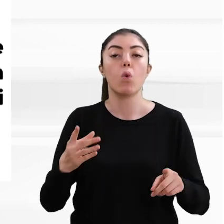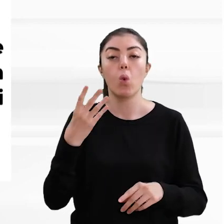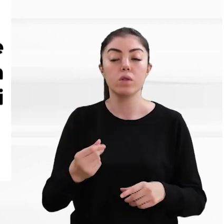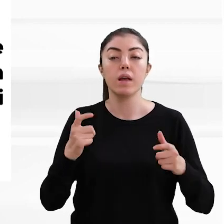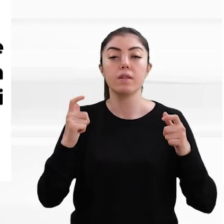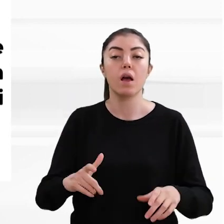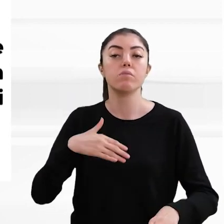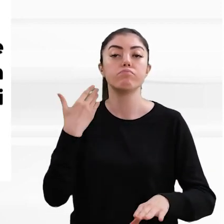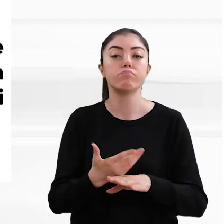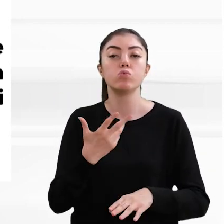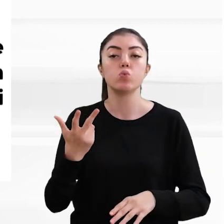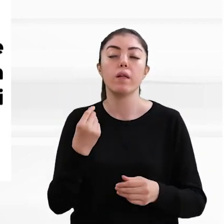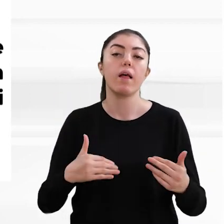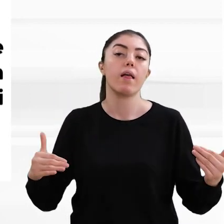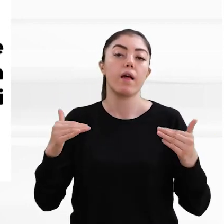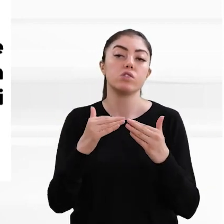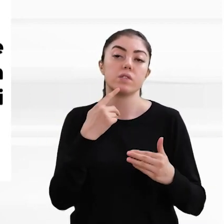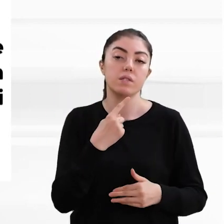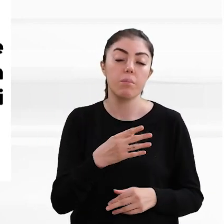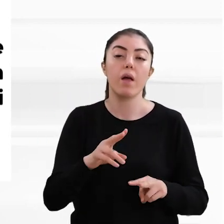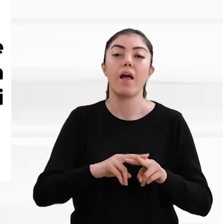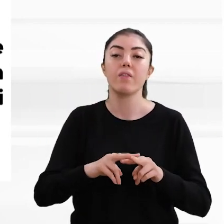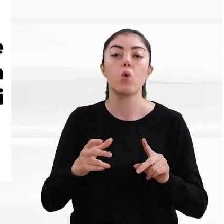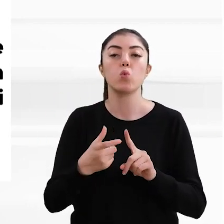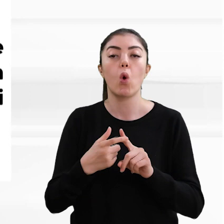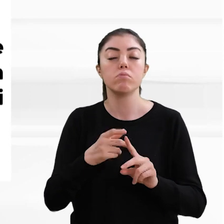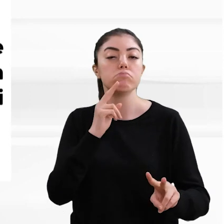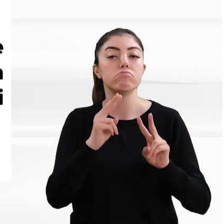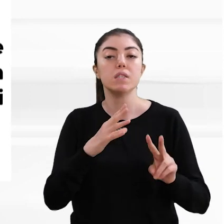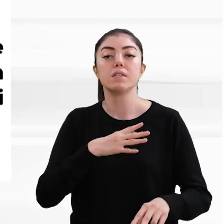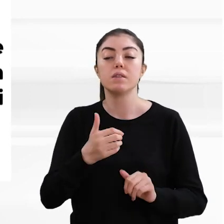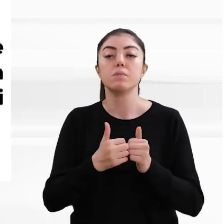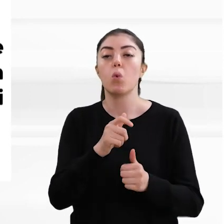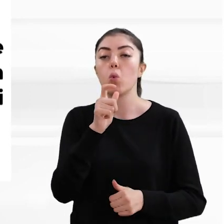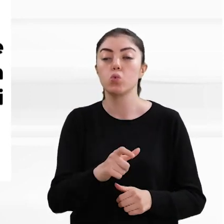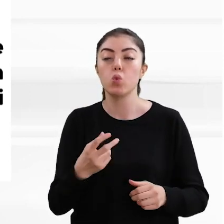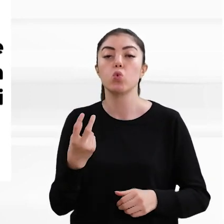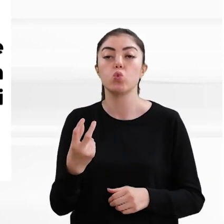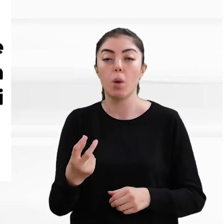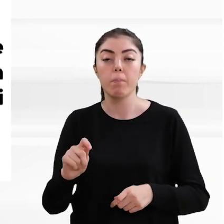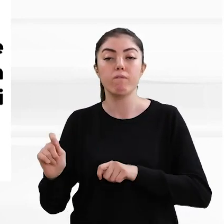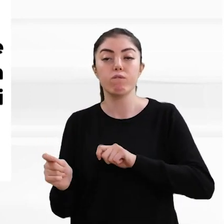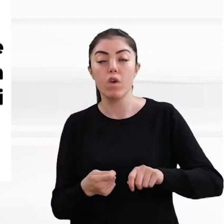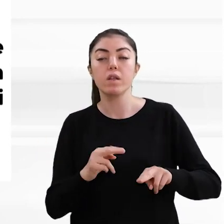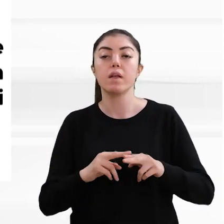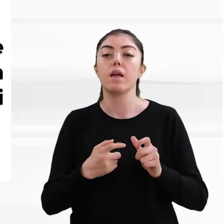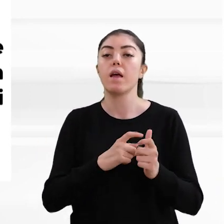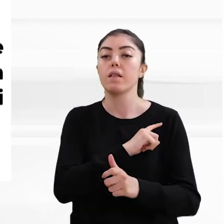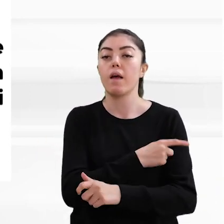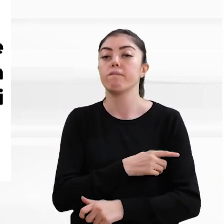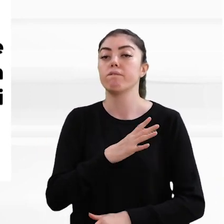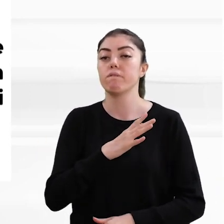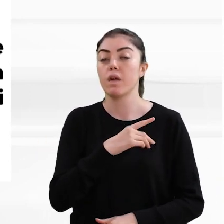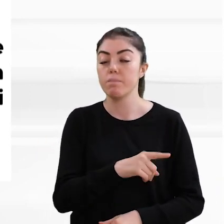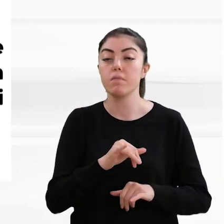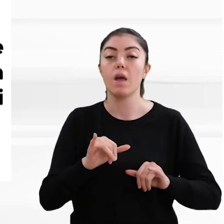yere çarpma süratleri birbirine eşittir. Bunu enerji korunumu ile görelim. Sporcu topa vurduğu anda topun kinetik enerjisi